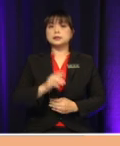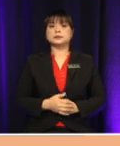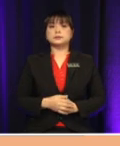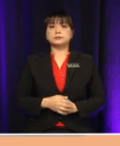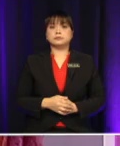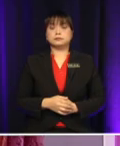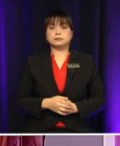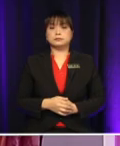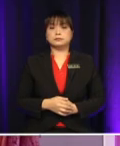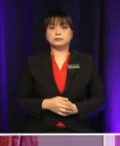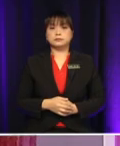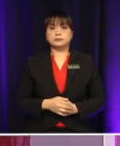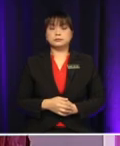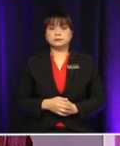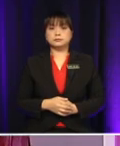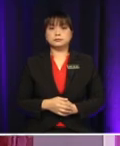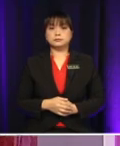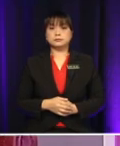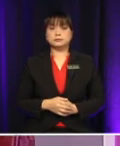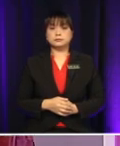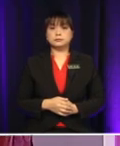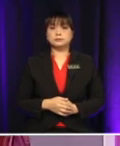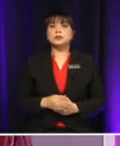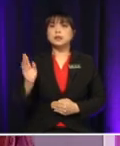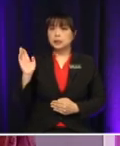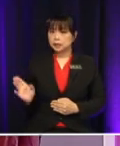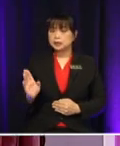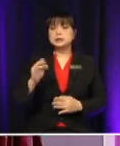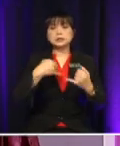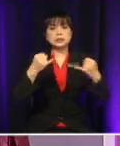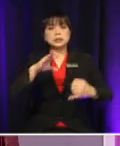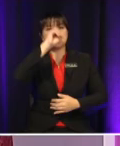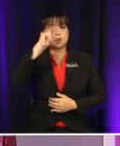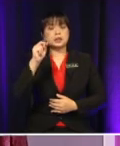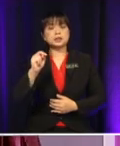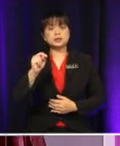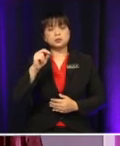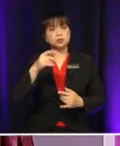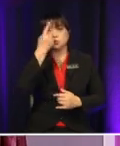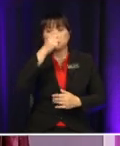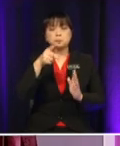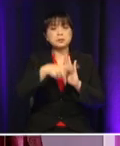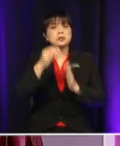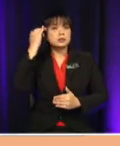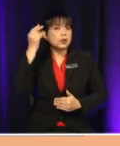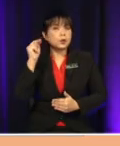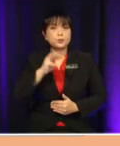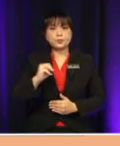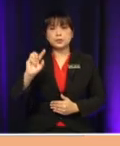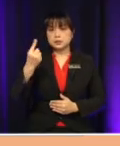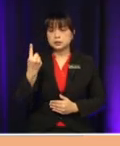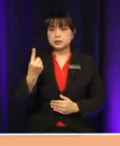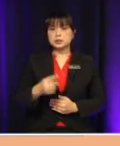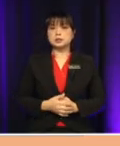kumpulan kamu hydrid yang mana Ini adalah salat Aras pengetahuan sebenarnya Fika ya so jawabannya ya lah x adalah